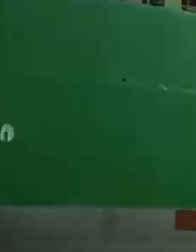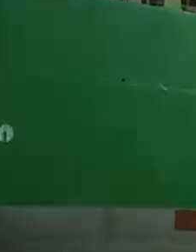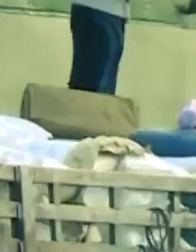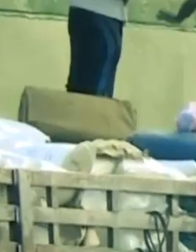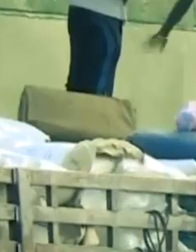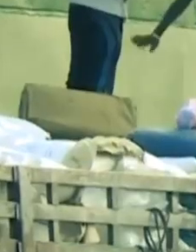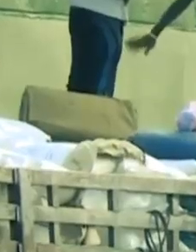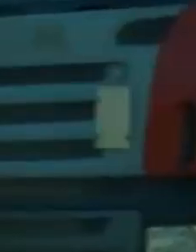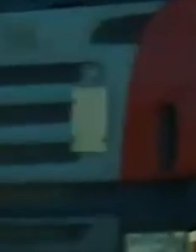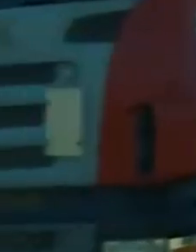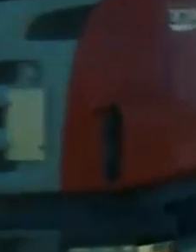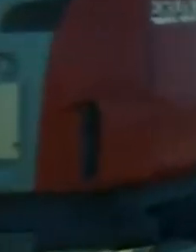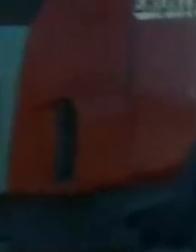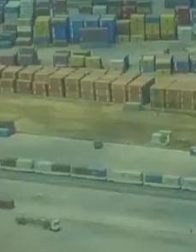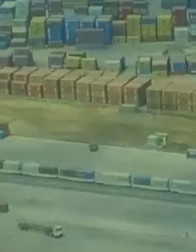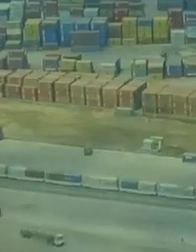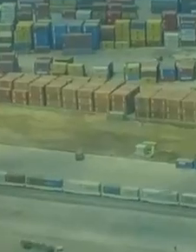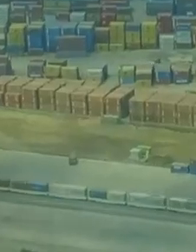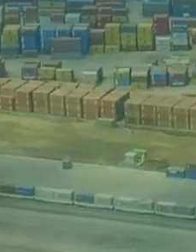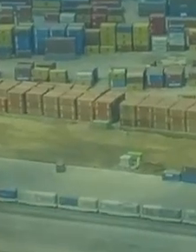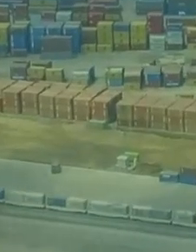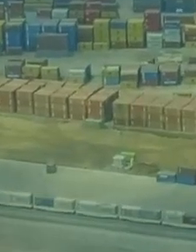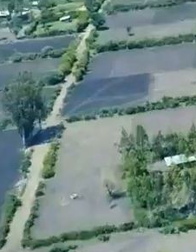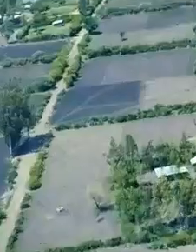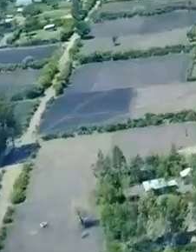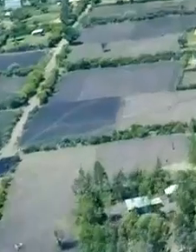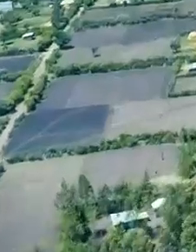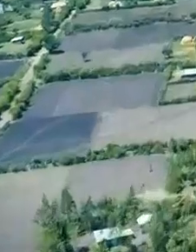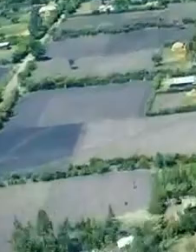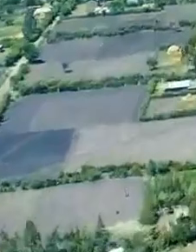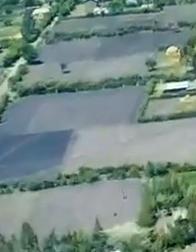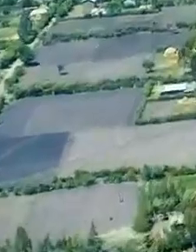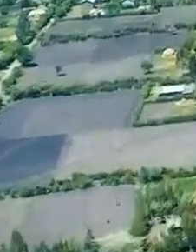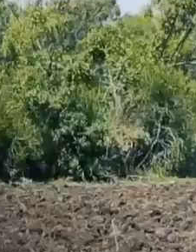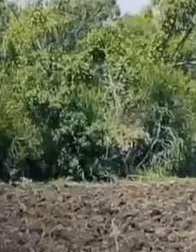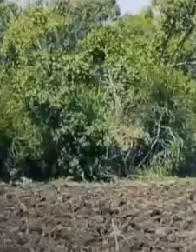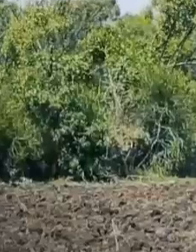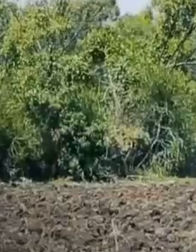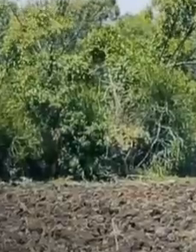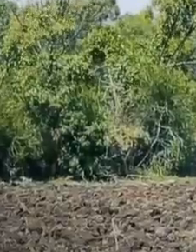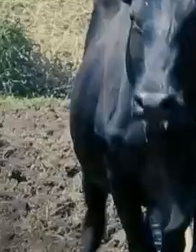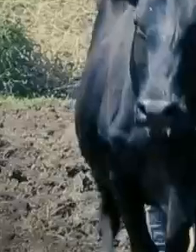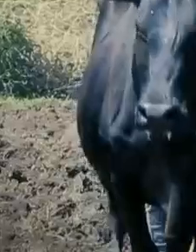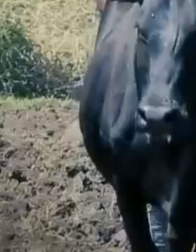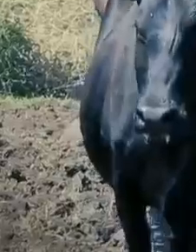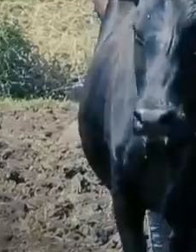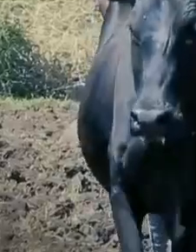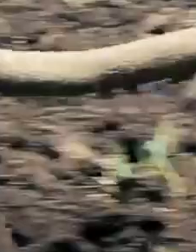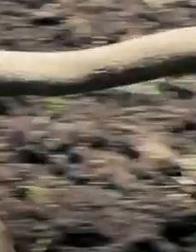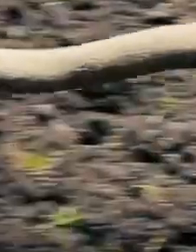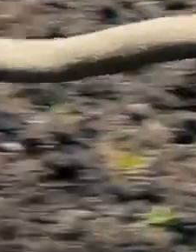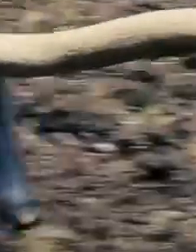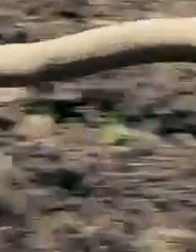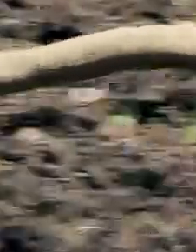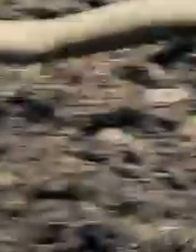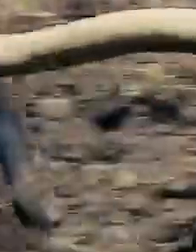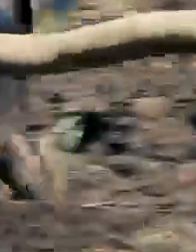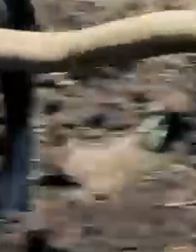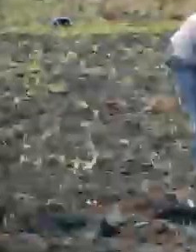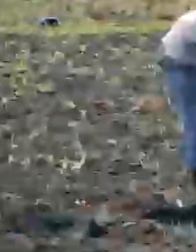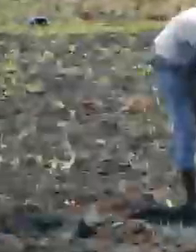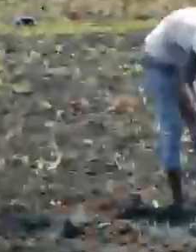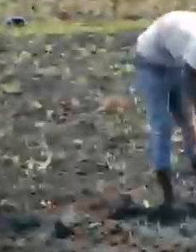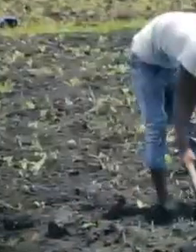የሚመጥን ቀልጣፋ አገልግሎት ሰጪ ኩባንያዎች ያስፈልጉናል። ከተፈጥሮ ጋር ታግሎ ወቅት ተጠብቆ አርሶ ለሚበላና ለሚያበላ አርሶ